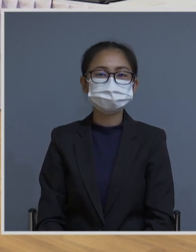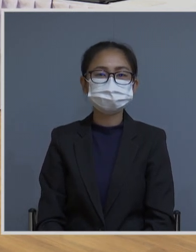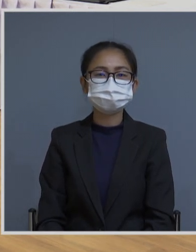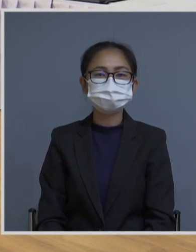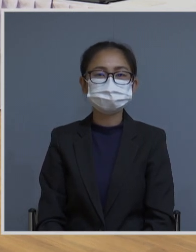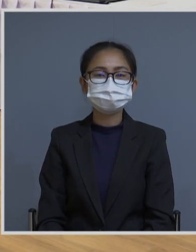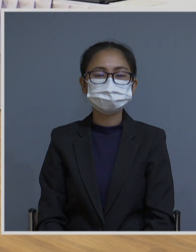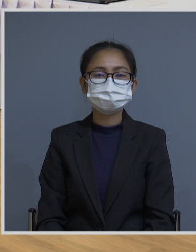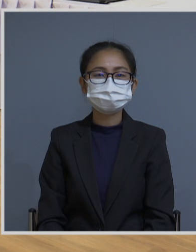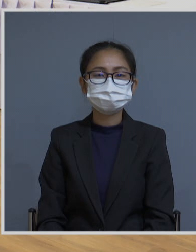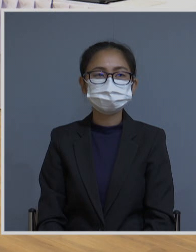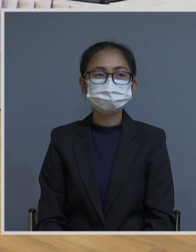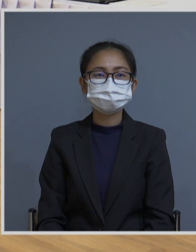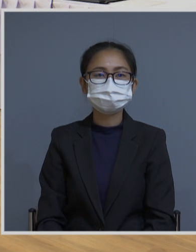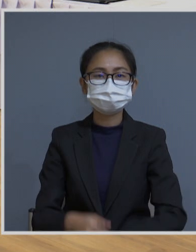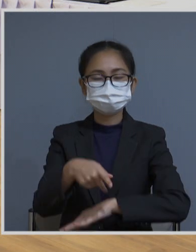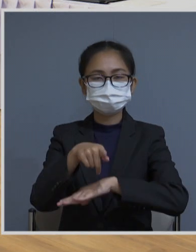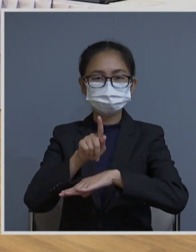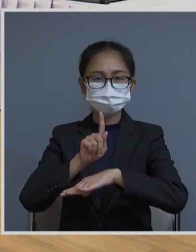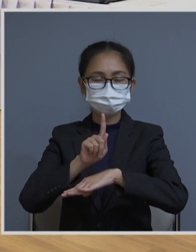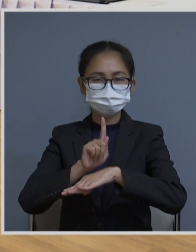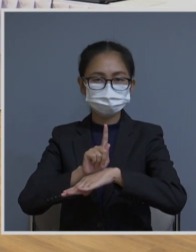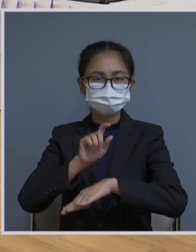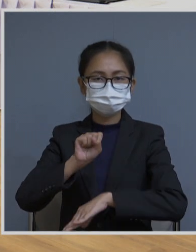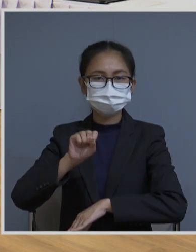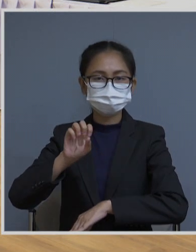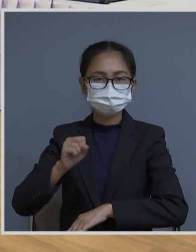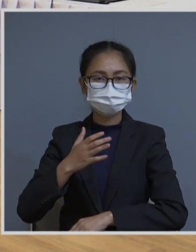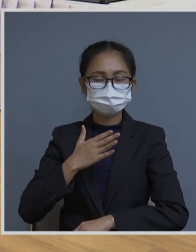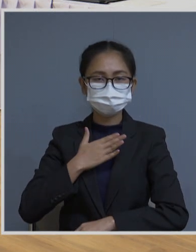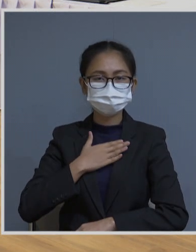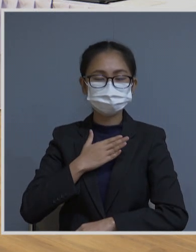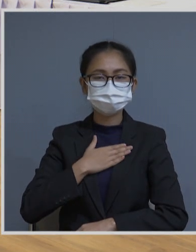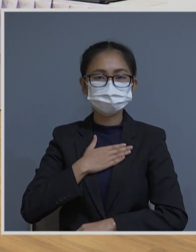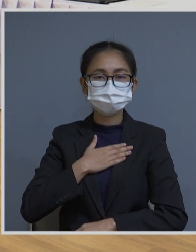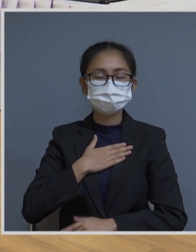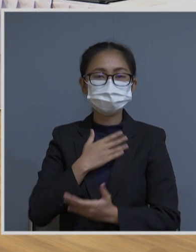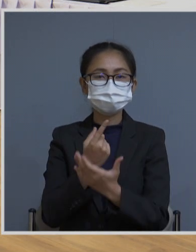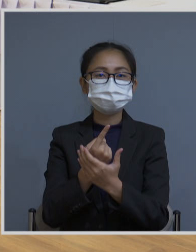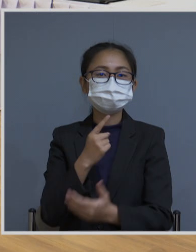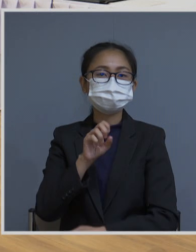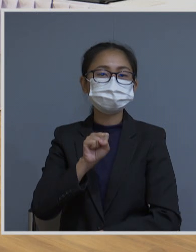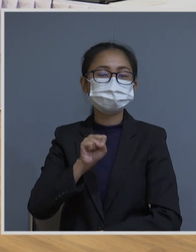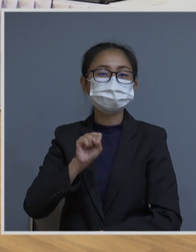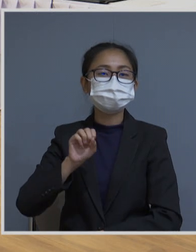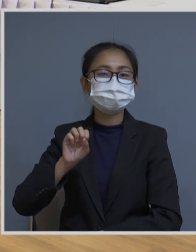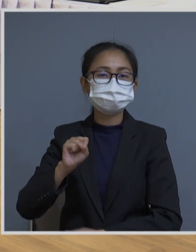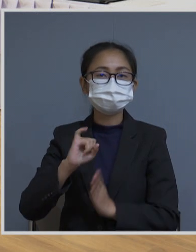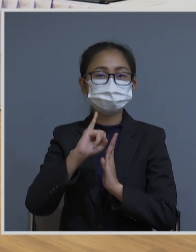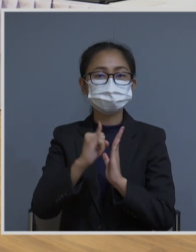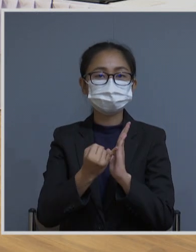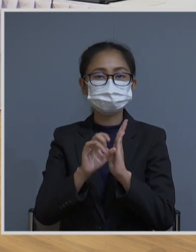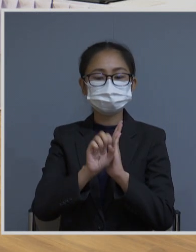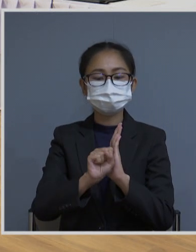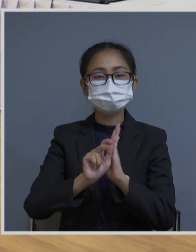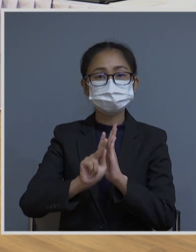แต่ท่านประธานสภาที่เคารพดิฉันนางอนุรักษ์บุญศลสมาชิกสภาผู้แทนราษฎรจังหวัดสกลนคร